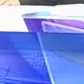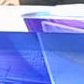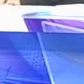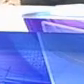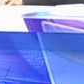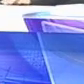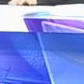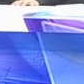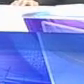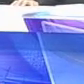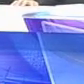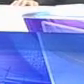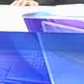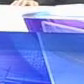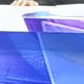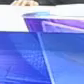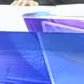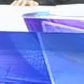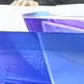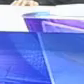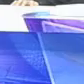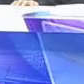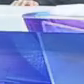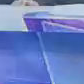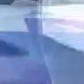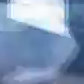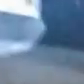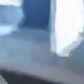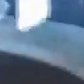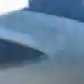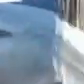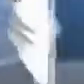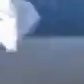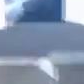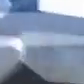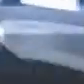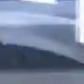ามตลาดหุ้นในสหรัฐติดตามจากคุณบัญชาในจอโลกเศรษฐกิจค่ะ